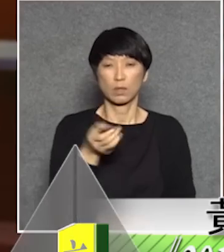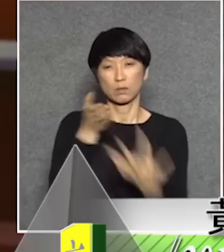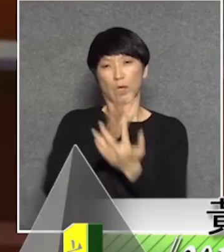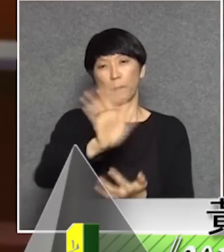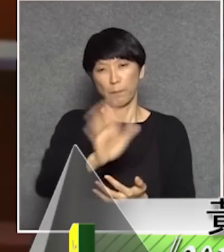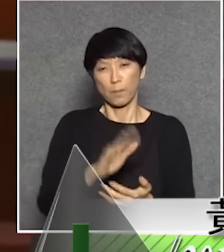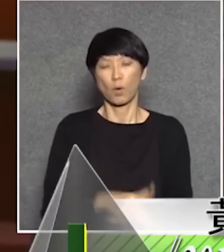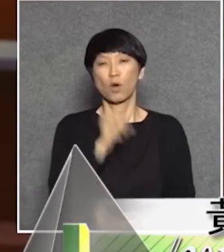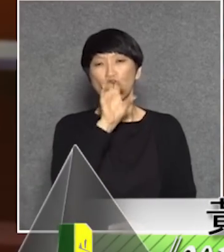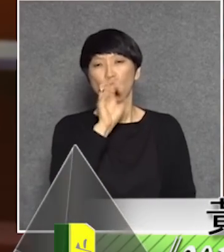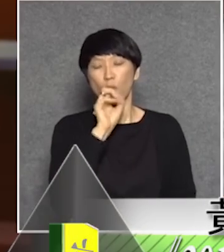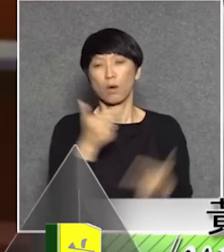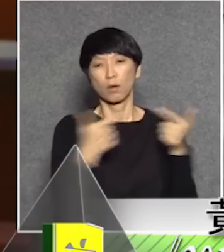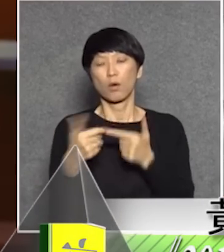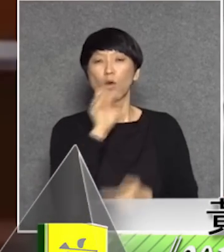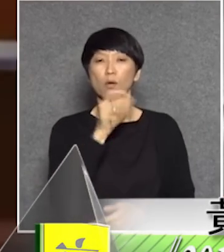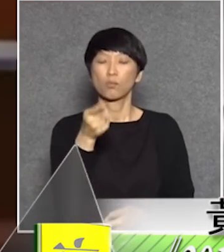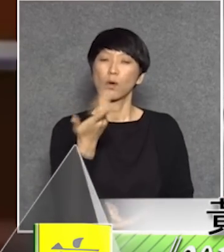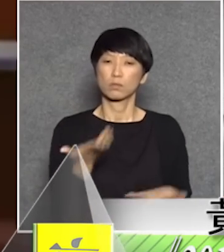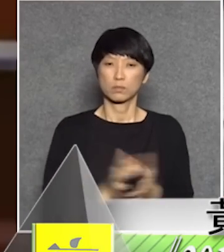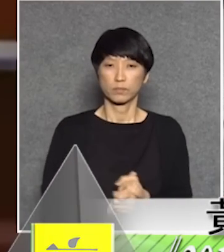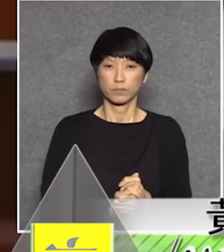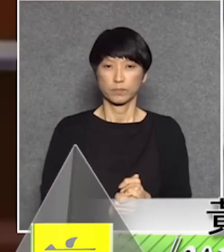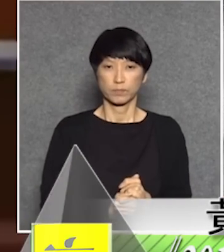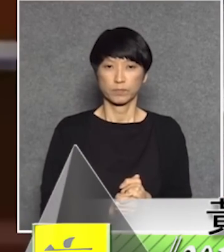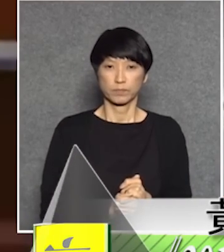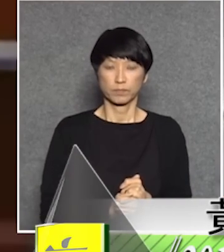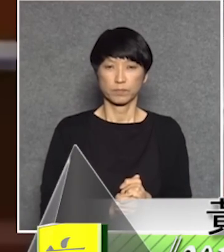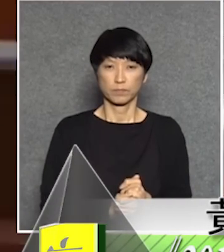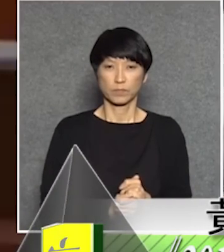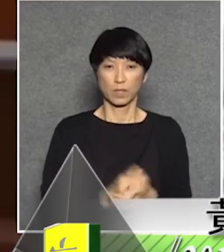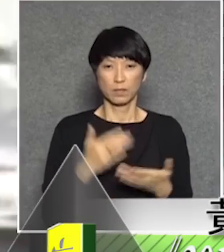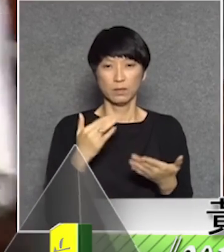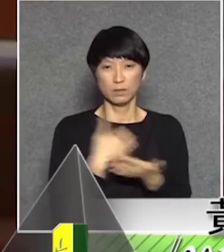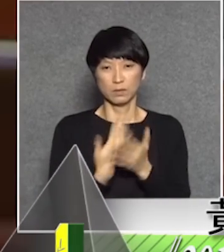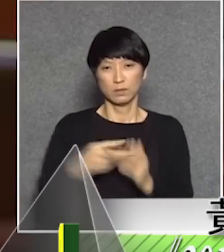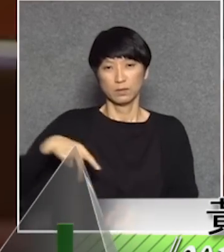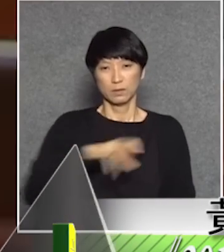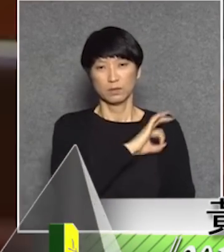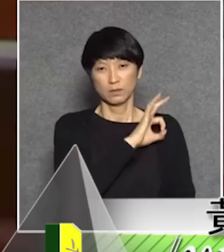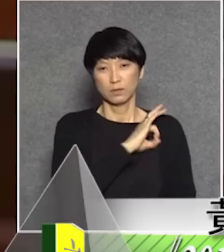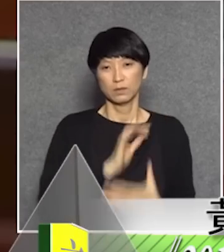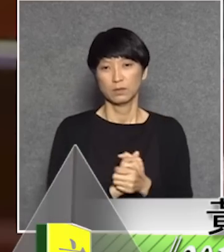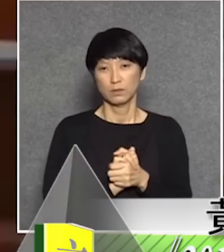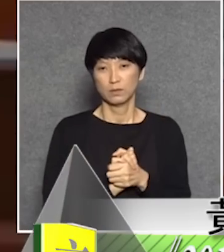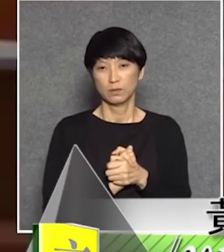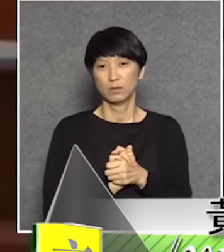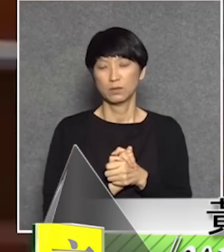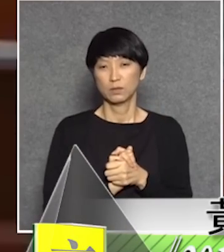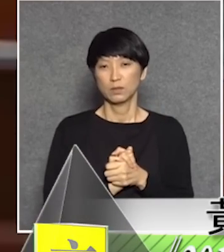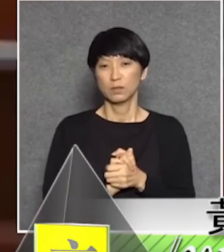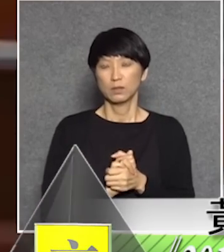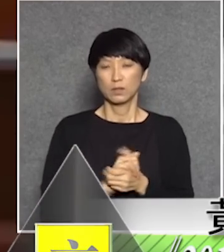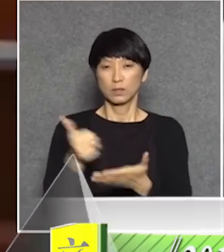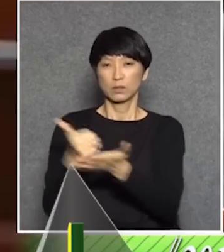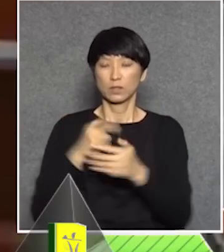把有排俾你講，你咪想我繼續講落去咧？嗱，我要講嘅咧就係話呢一個行政會議裏邊咧，即係佢唔係用人為